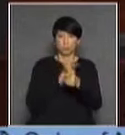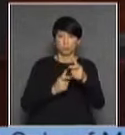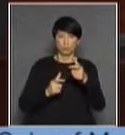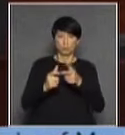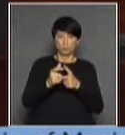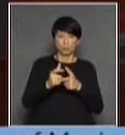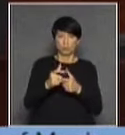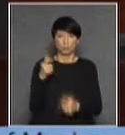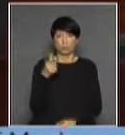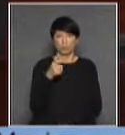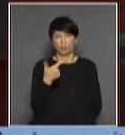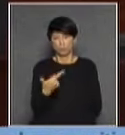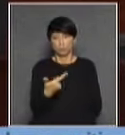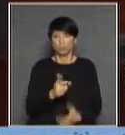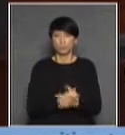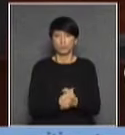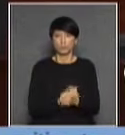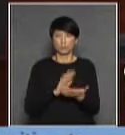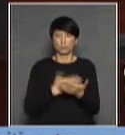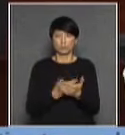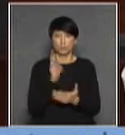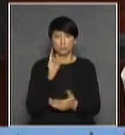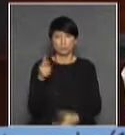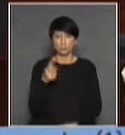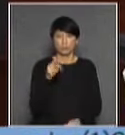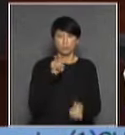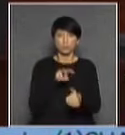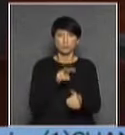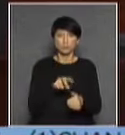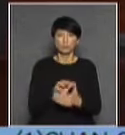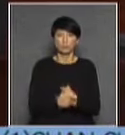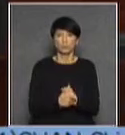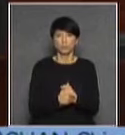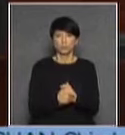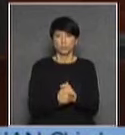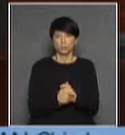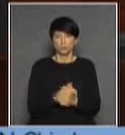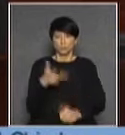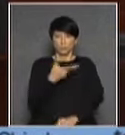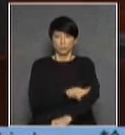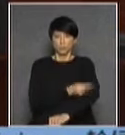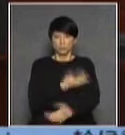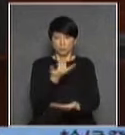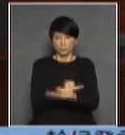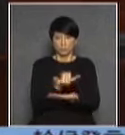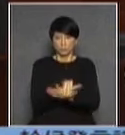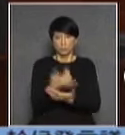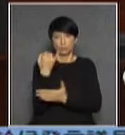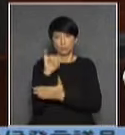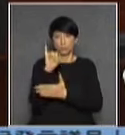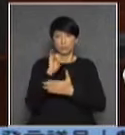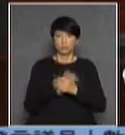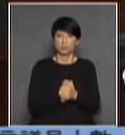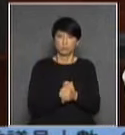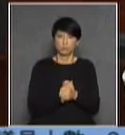開支，又係錢嘅問題。咁如果以錢同埋照顧嘅理由而毀滅嘅話咧，我係完全即係反對嘅。咁